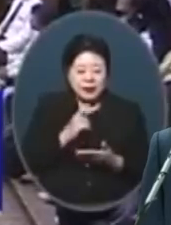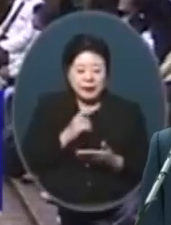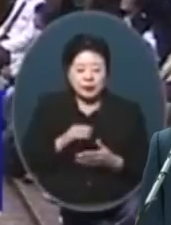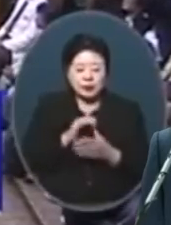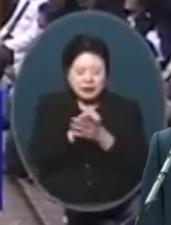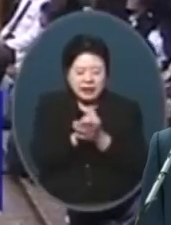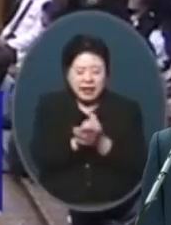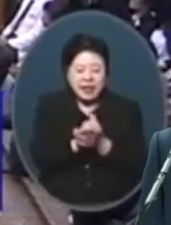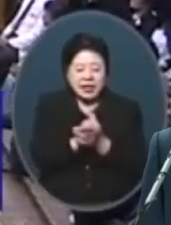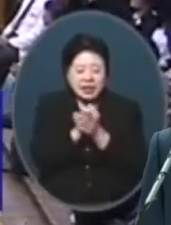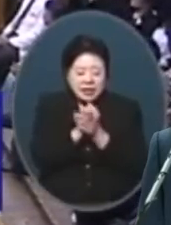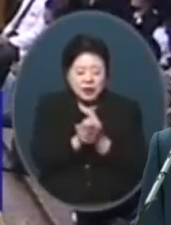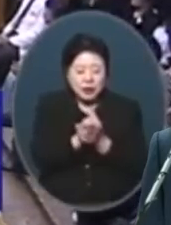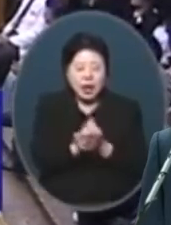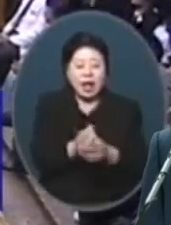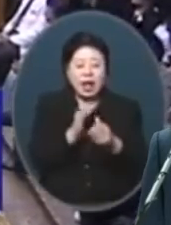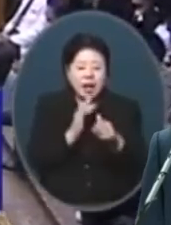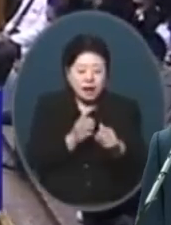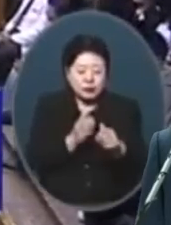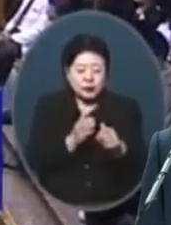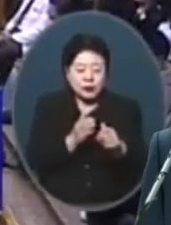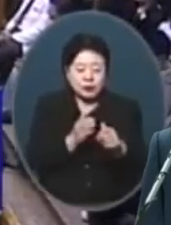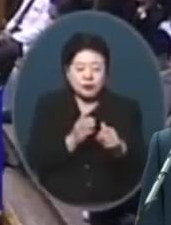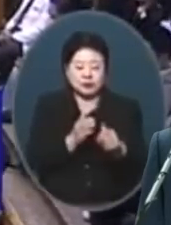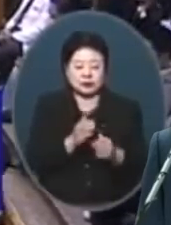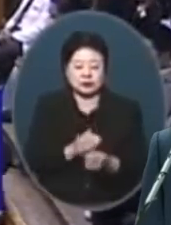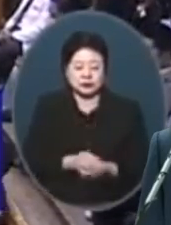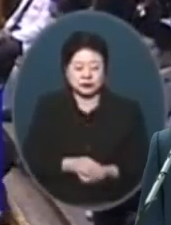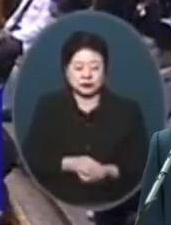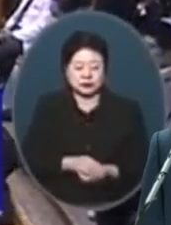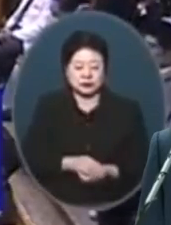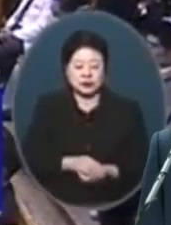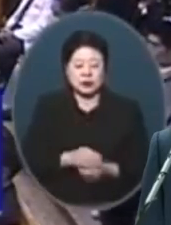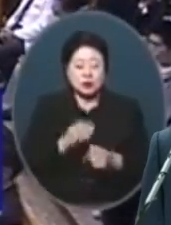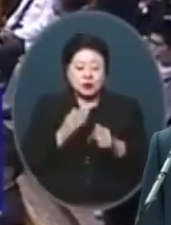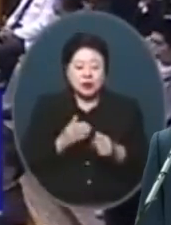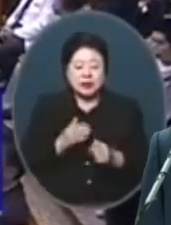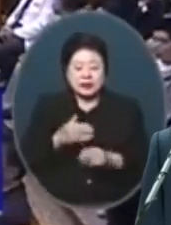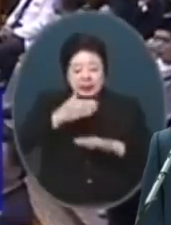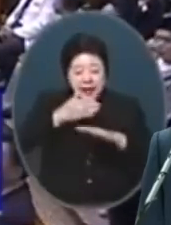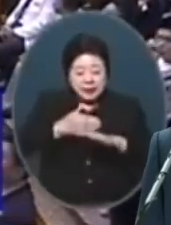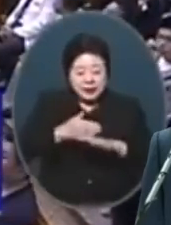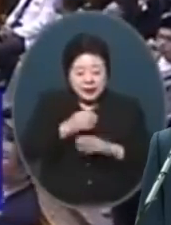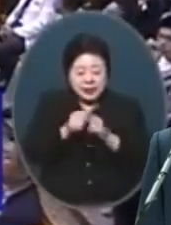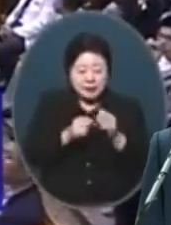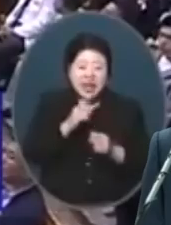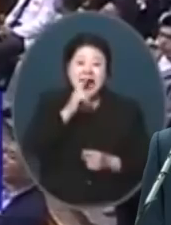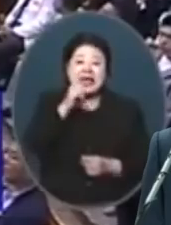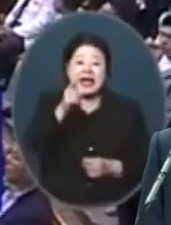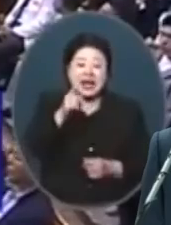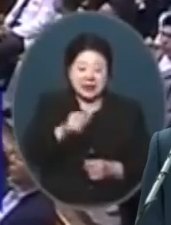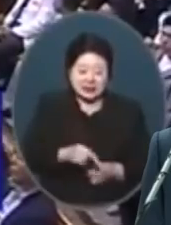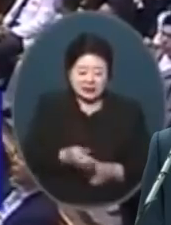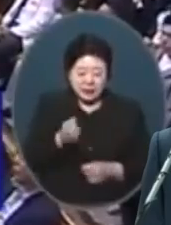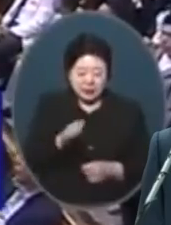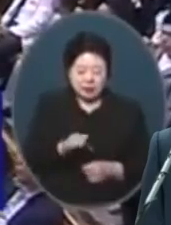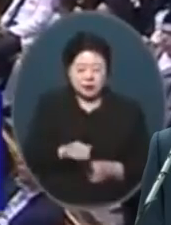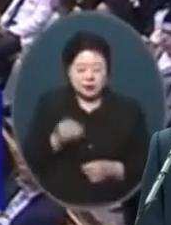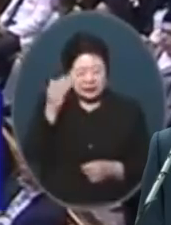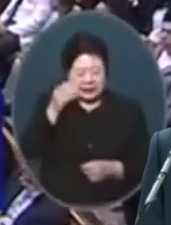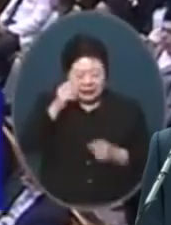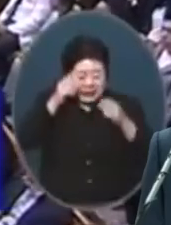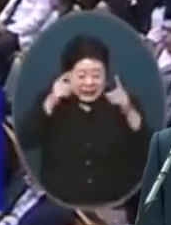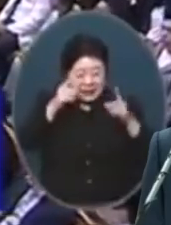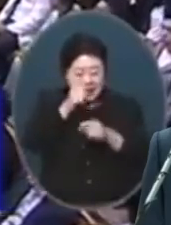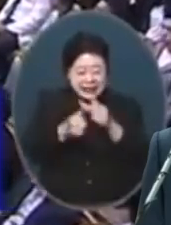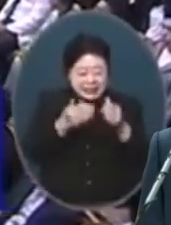다만 모든 일에 기도와 간구로 너희 구할 것을 감사함으로 하나님께 아뢰라. 그러면 모든 지각에